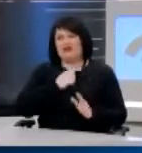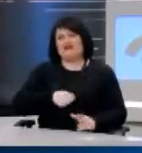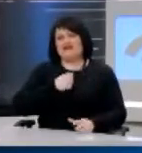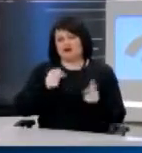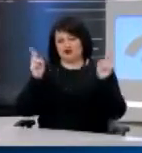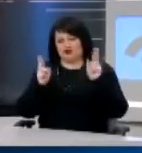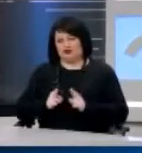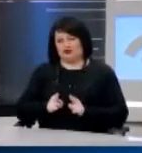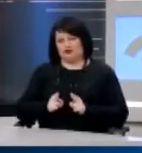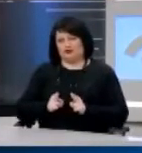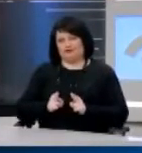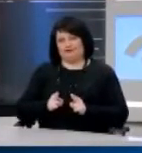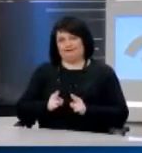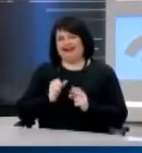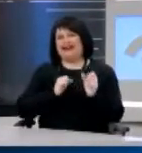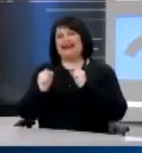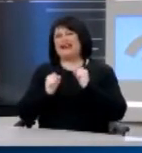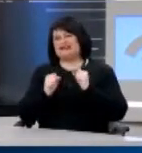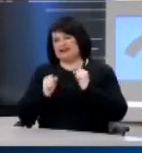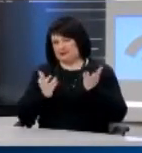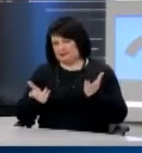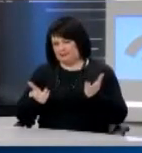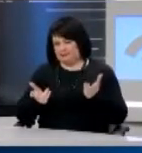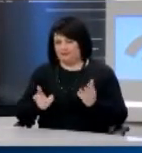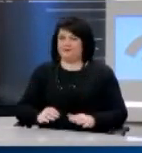Αν θέλουμε, λοιπόν, να μιλήσουμε επί της ουσίας